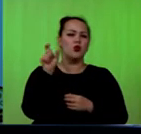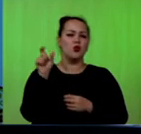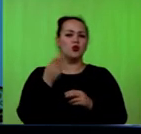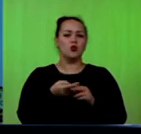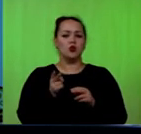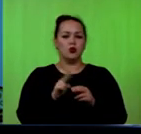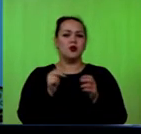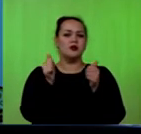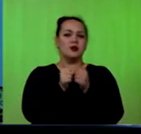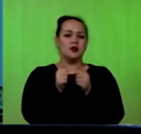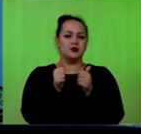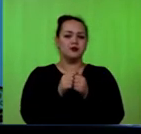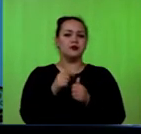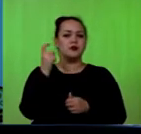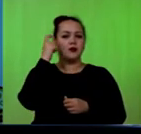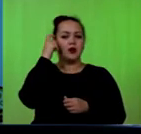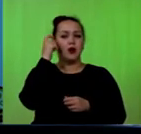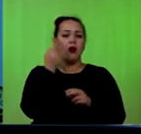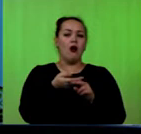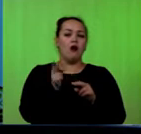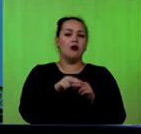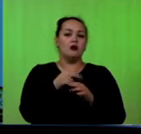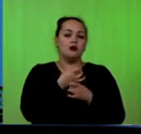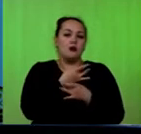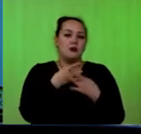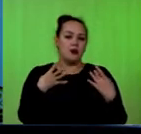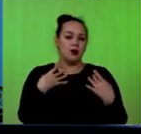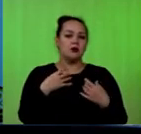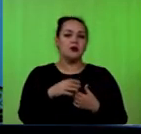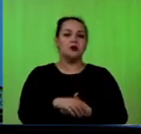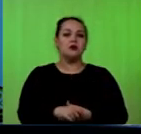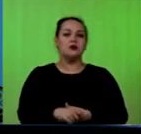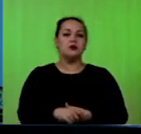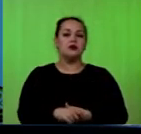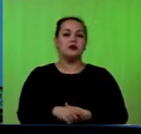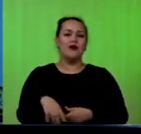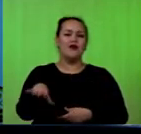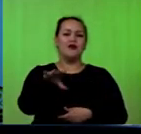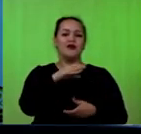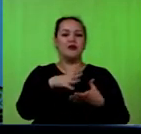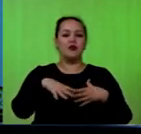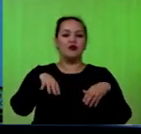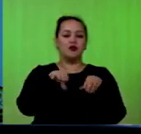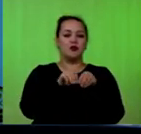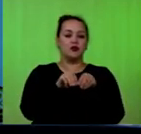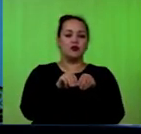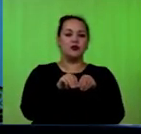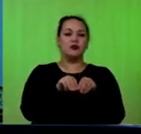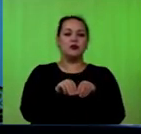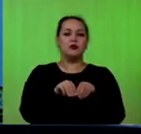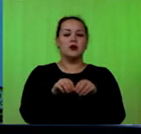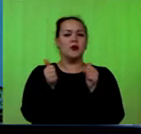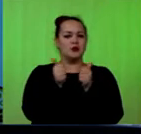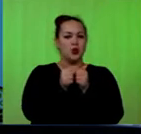махалля это наши праздники ведь мы отмечаем праздники всей семьей со всеми соседями